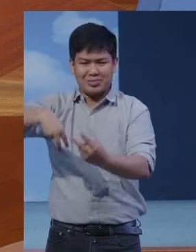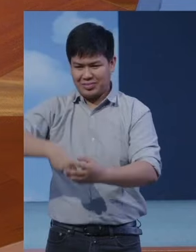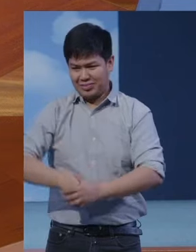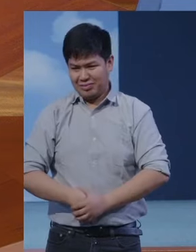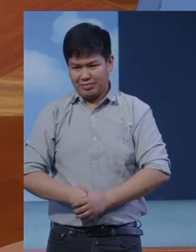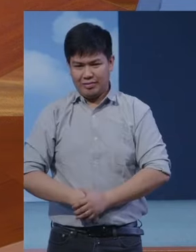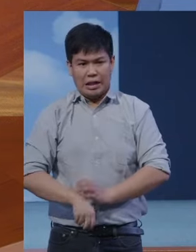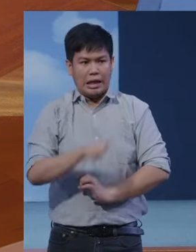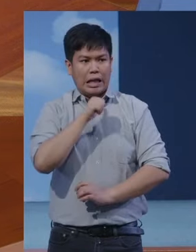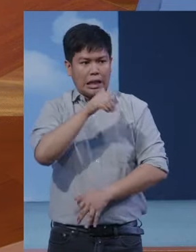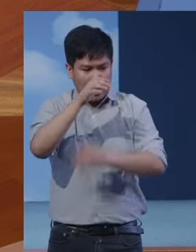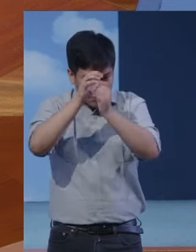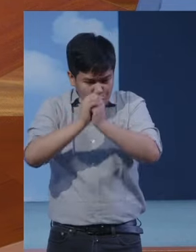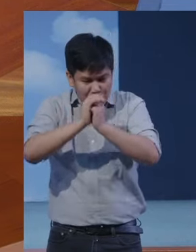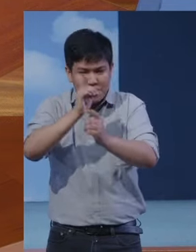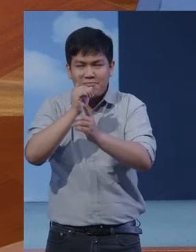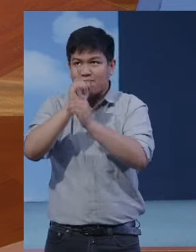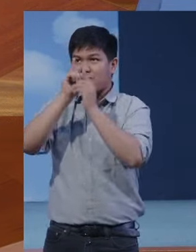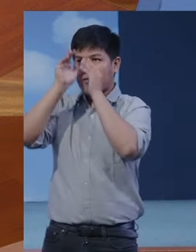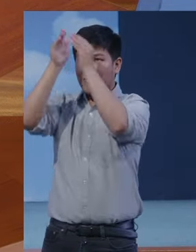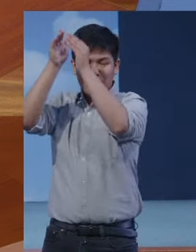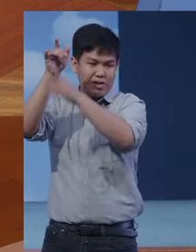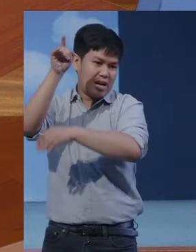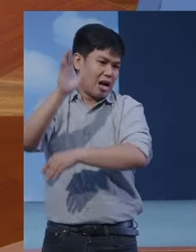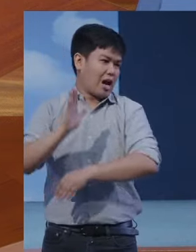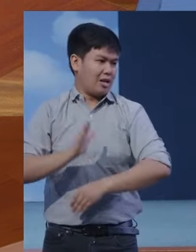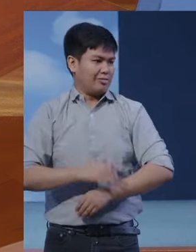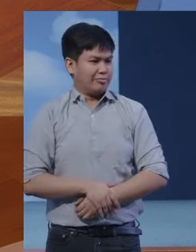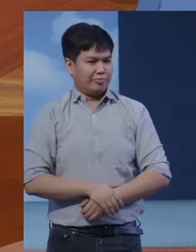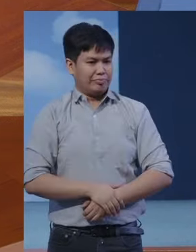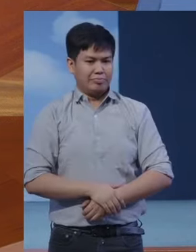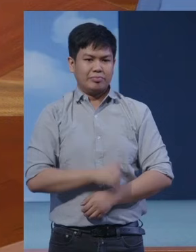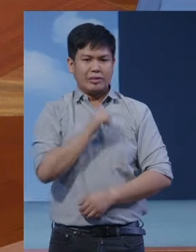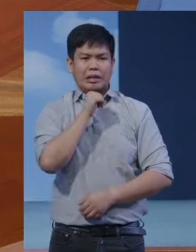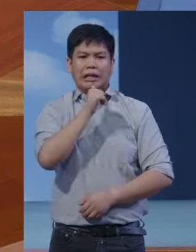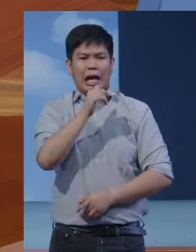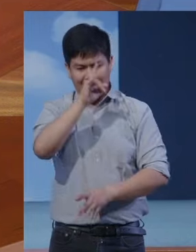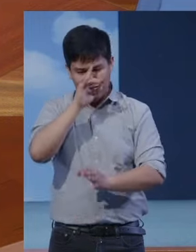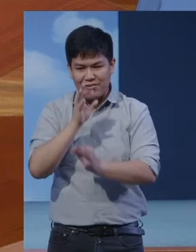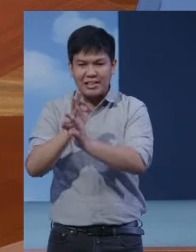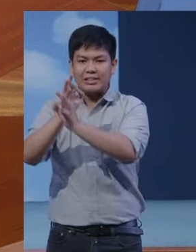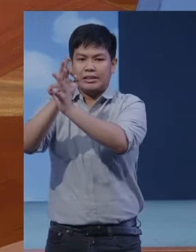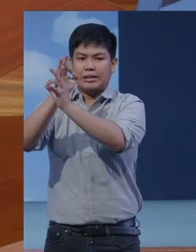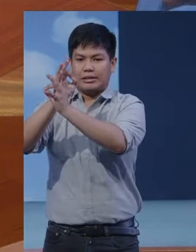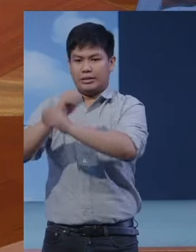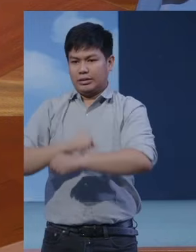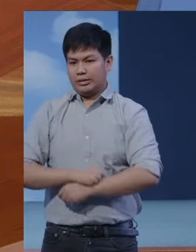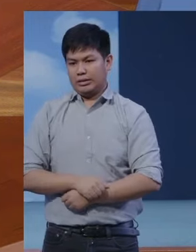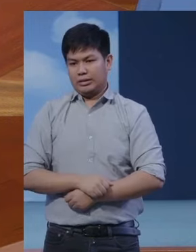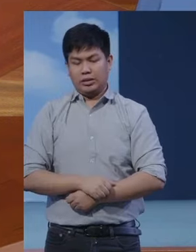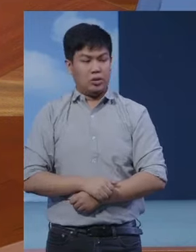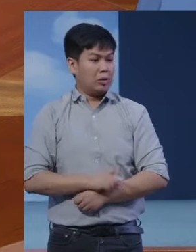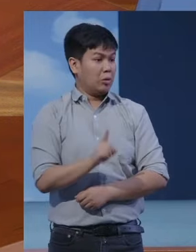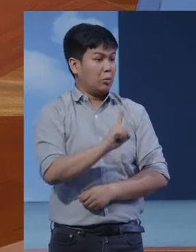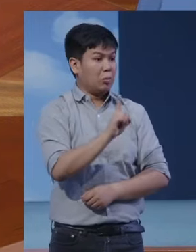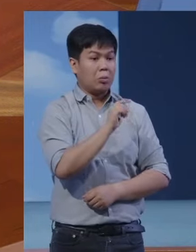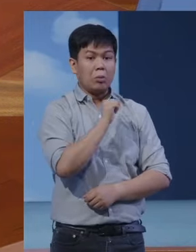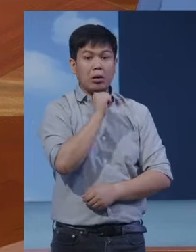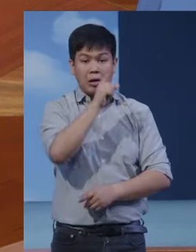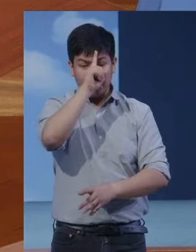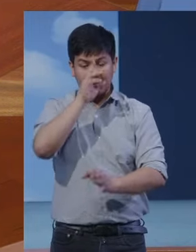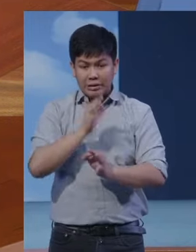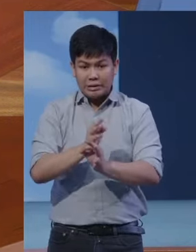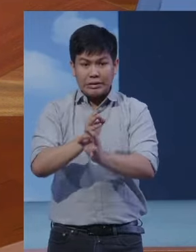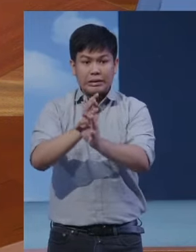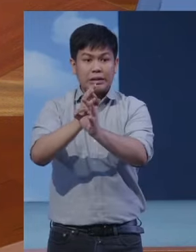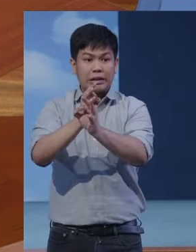maging representation niya sa mundo ngunit hindi sila naging tapat ang isang bagay na hindi silang naging tapat ay ang